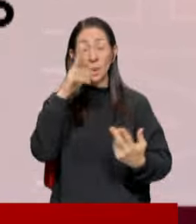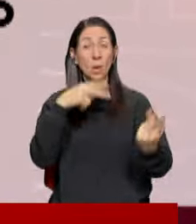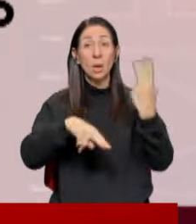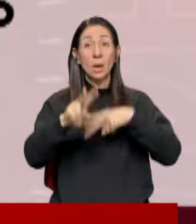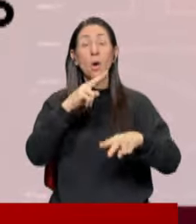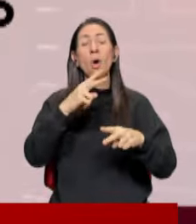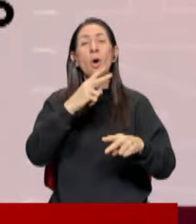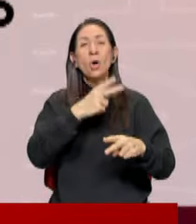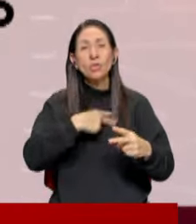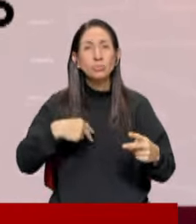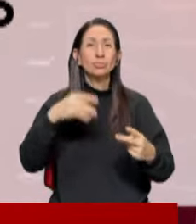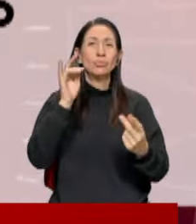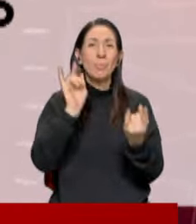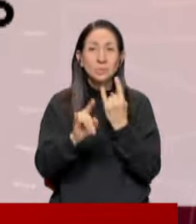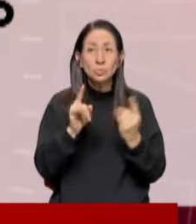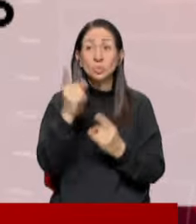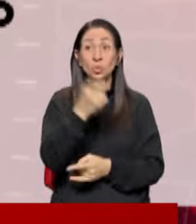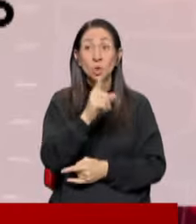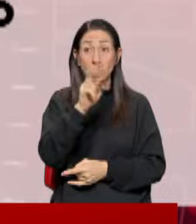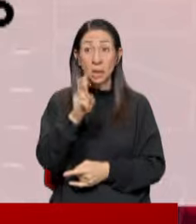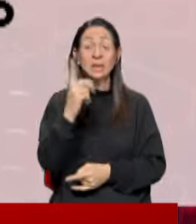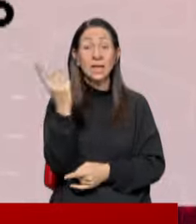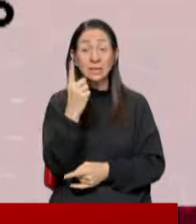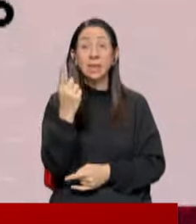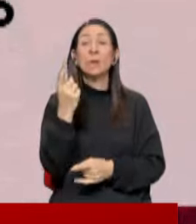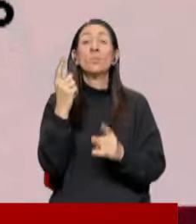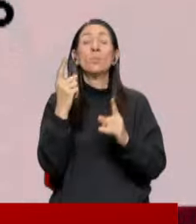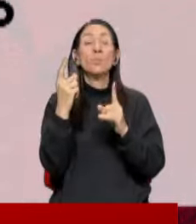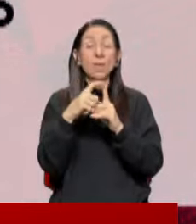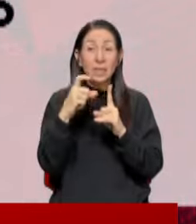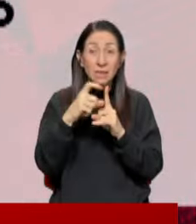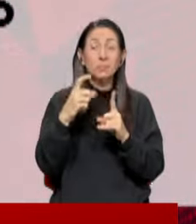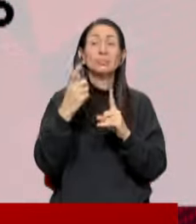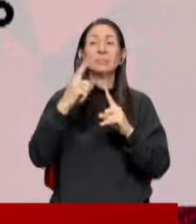ulaşım araçları %18, taksi, minibüs ve servisler